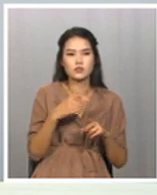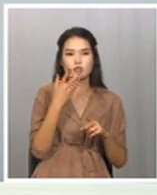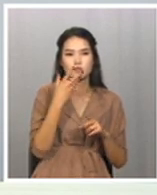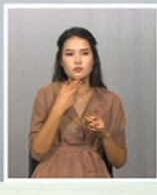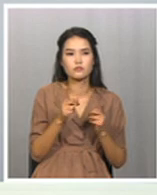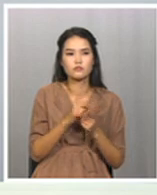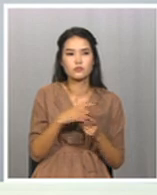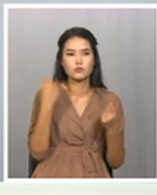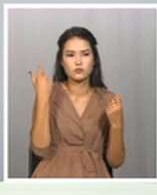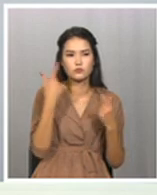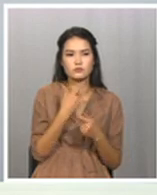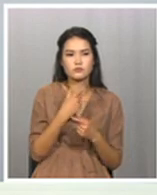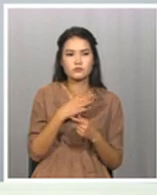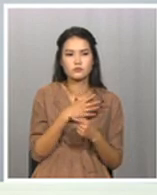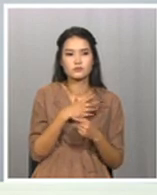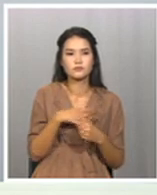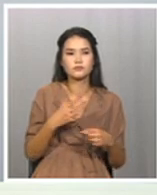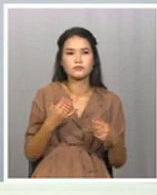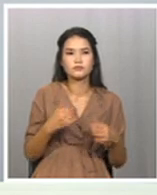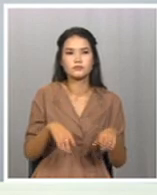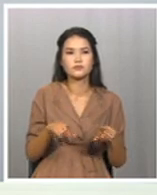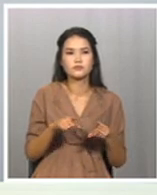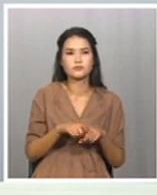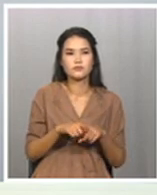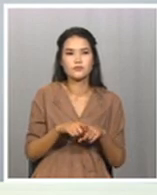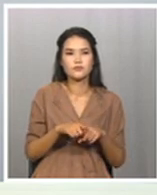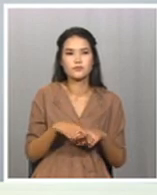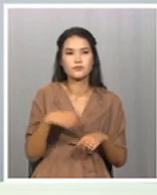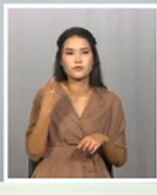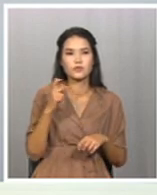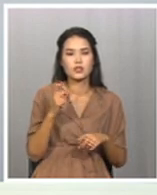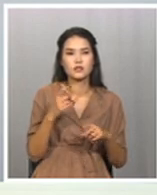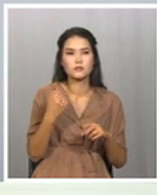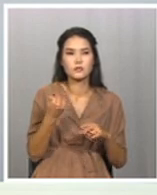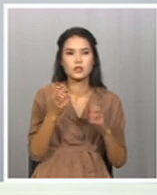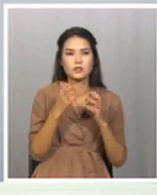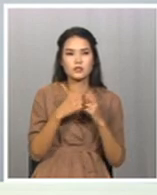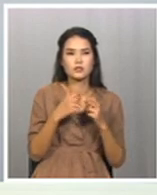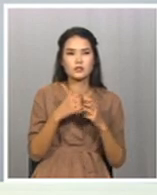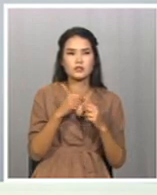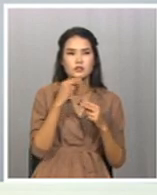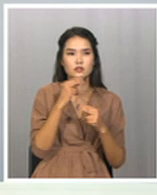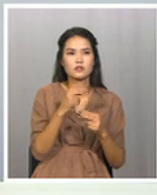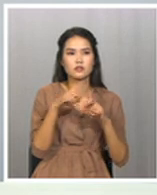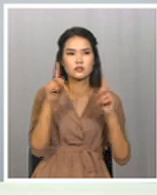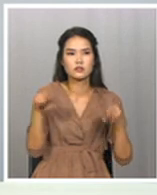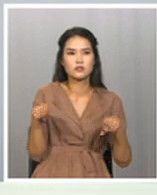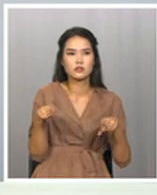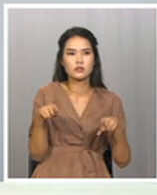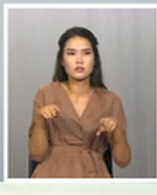болды. Енді осы тәжірибенің химиялық реакция теңдеулеріне назар